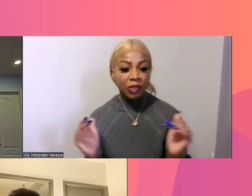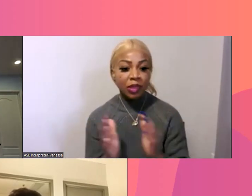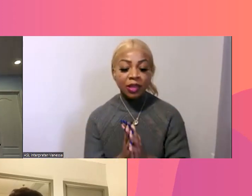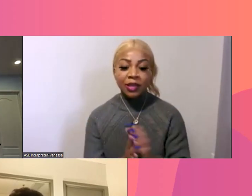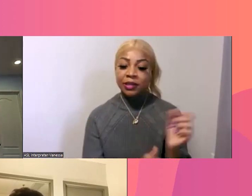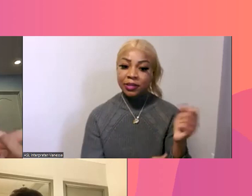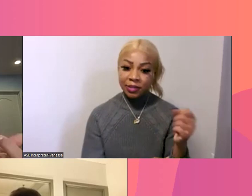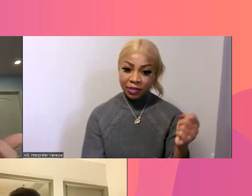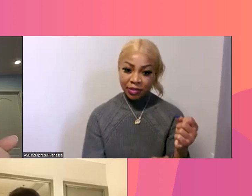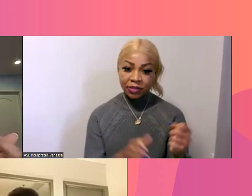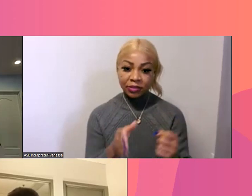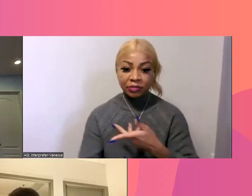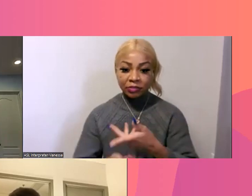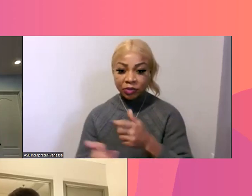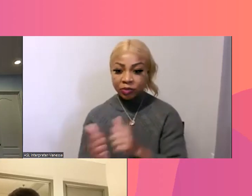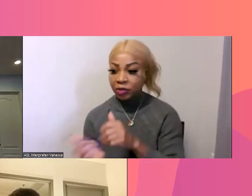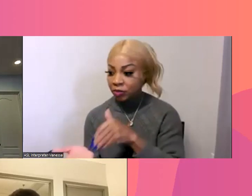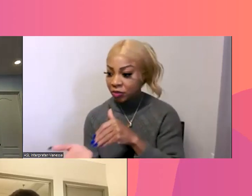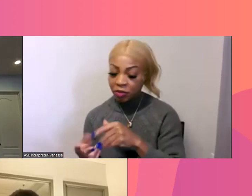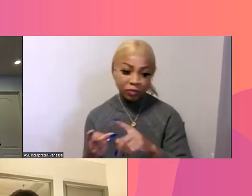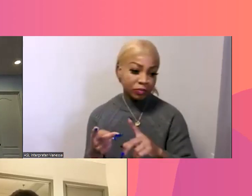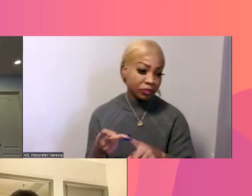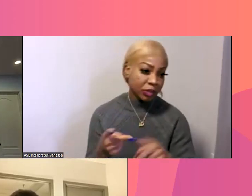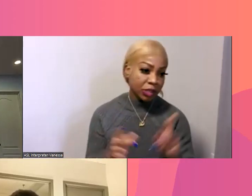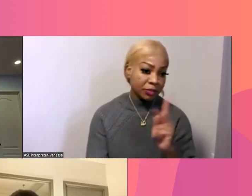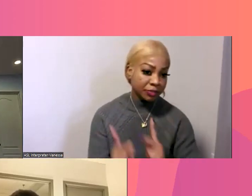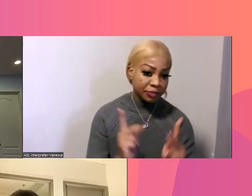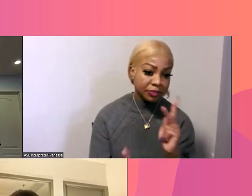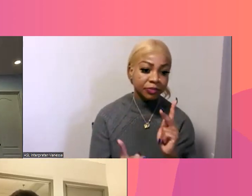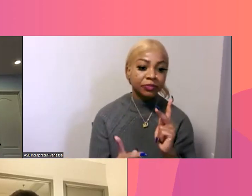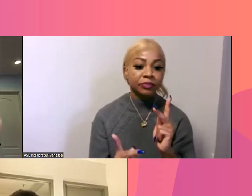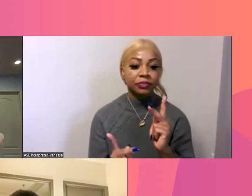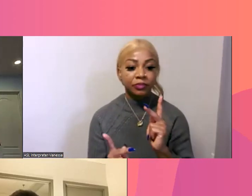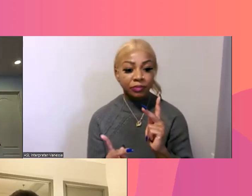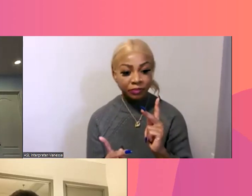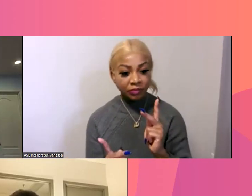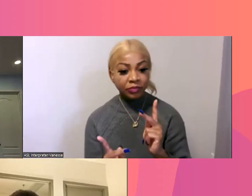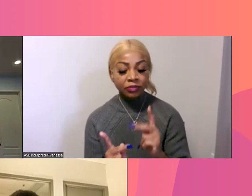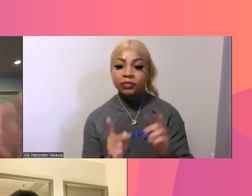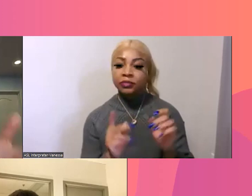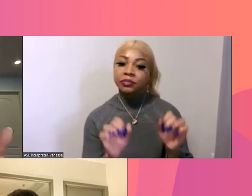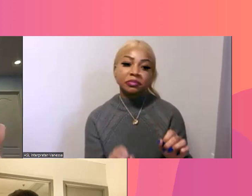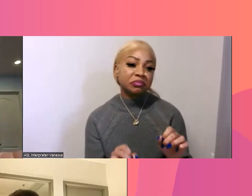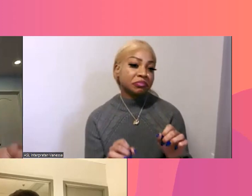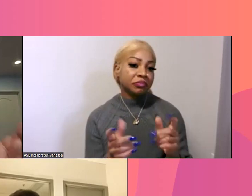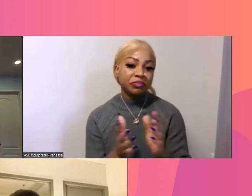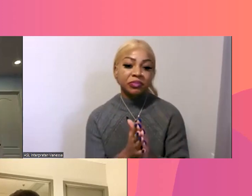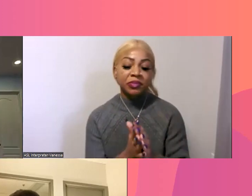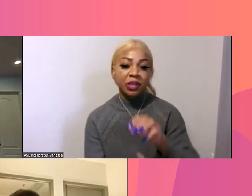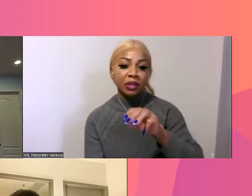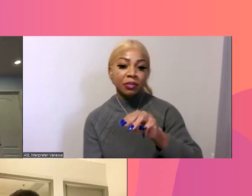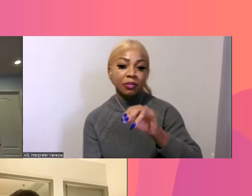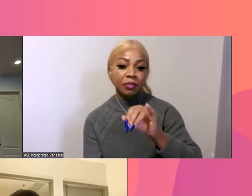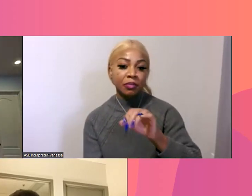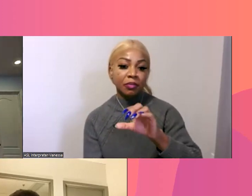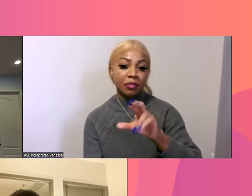c'est devenu plus important à valoriser dans mon interaction avec les médecins, que